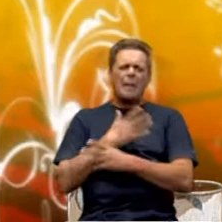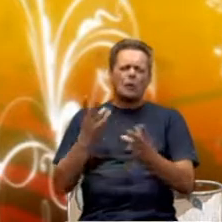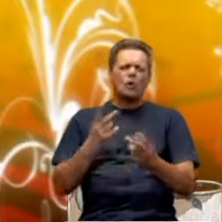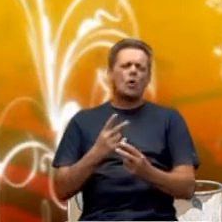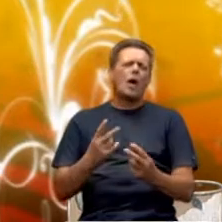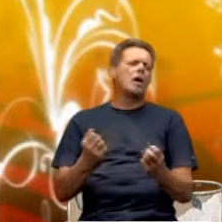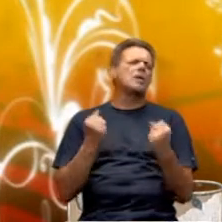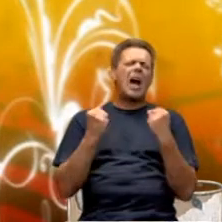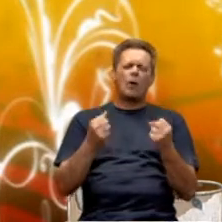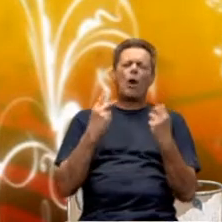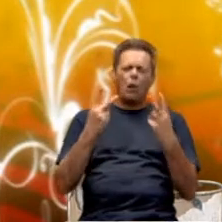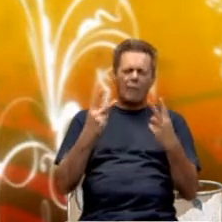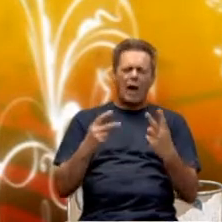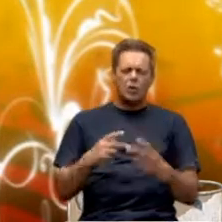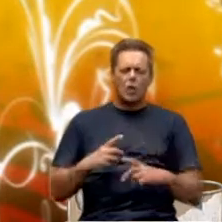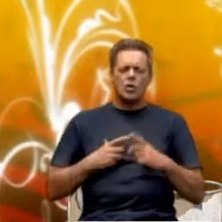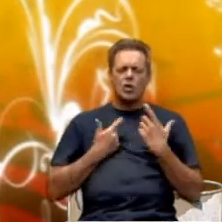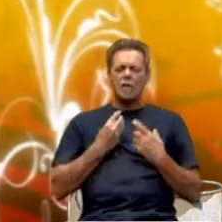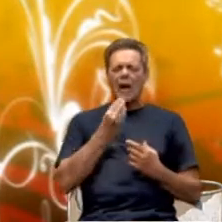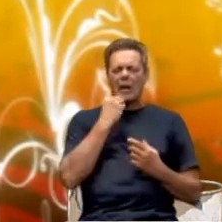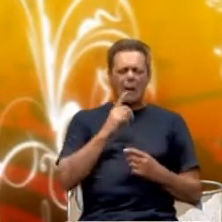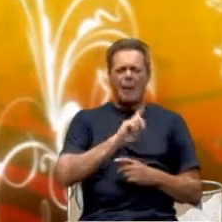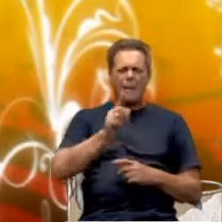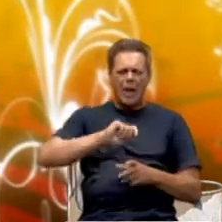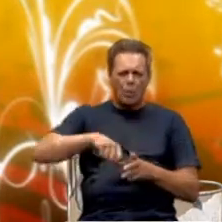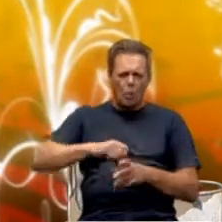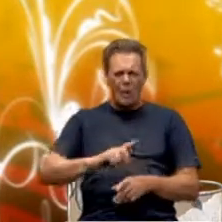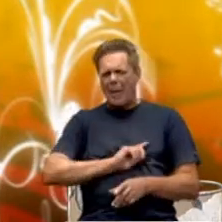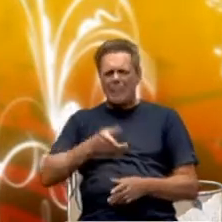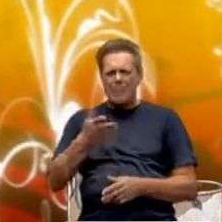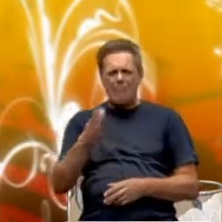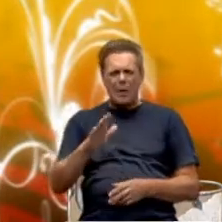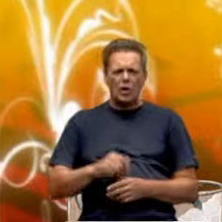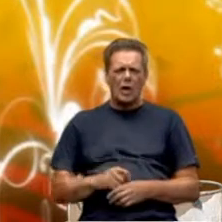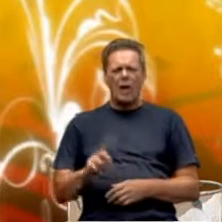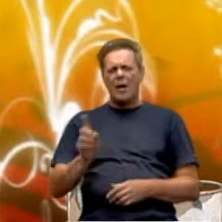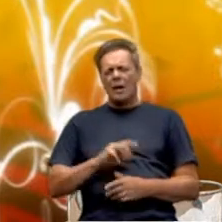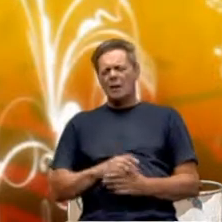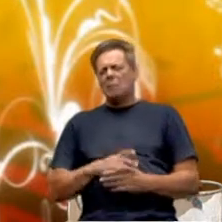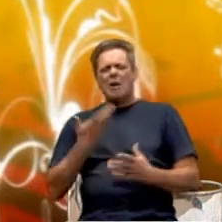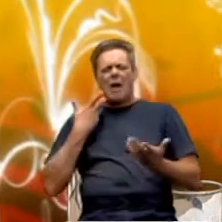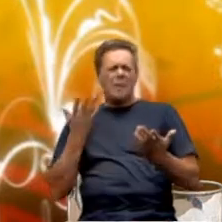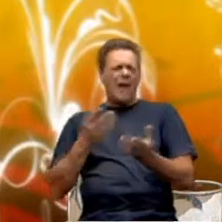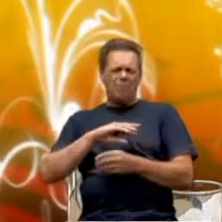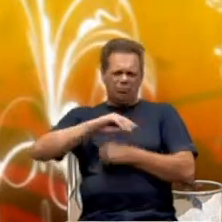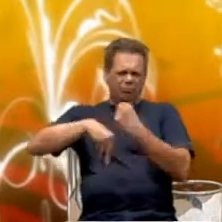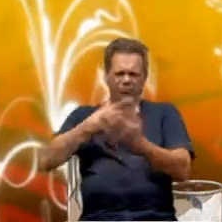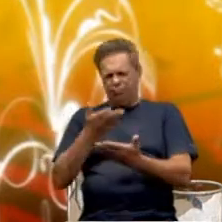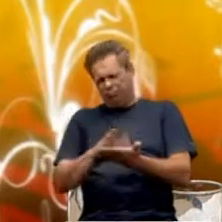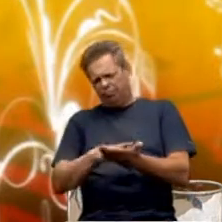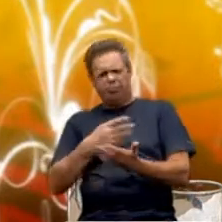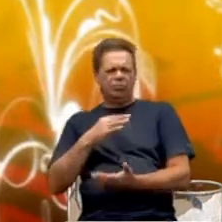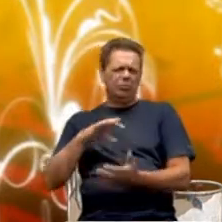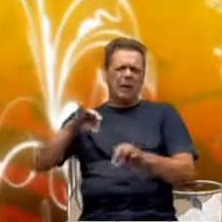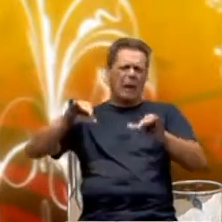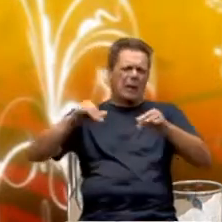vrijednosti. Živa hrana, to znači nekuhana, nepečena, neuvaljena u nekakva puhanja.